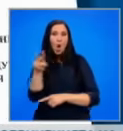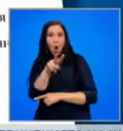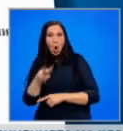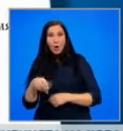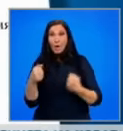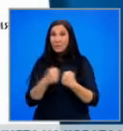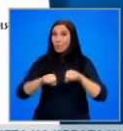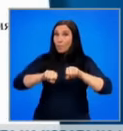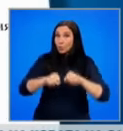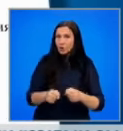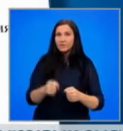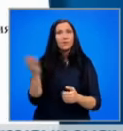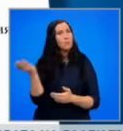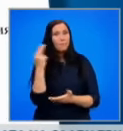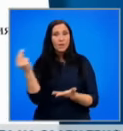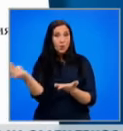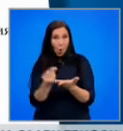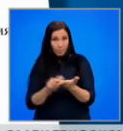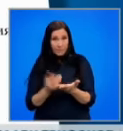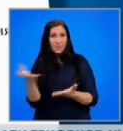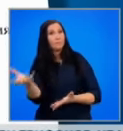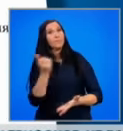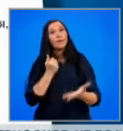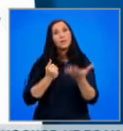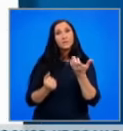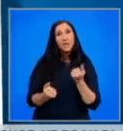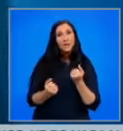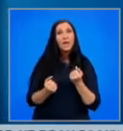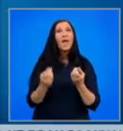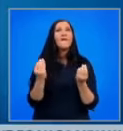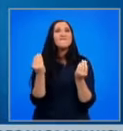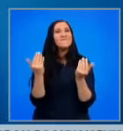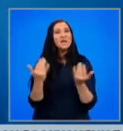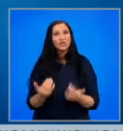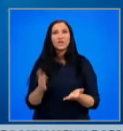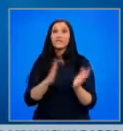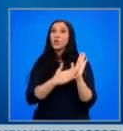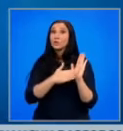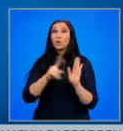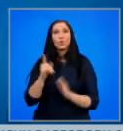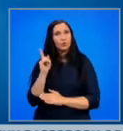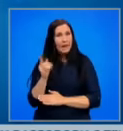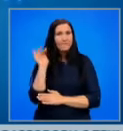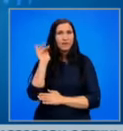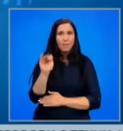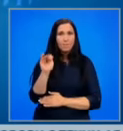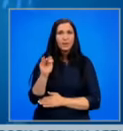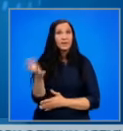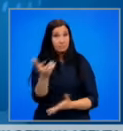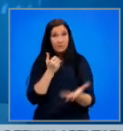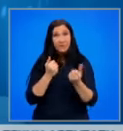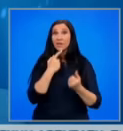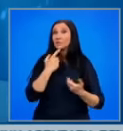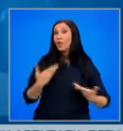место происшествие, да бъдат описани и да бъдат иззети веществени доказателства, които трябва да бъдат иззети